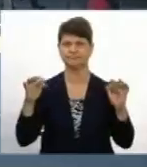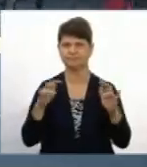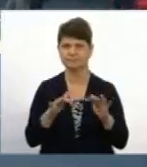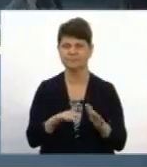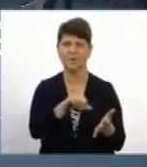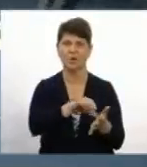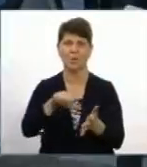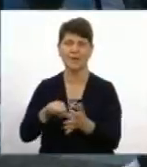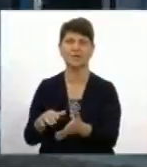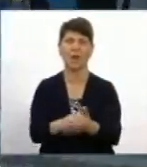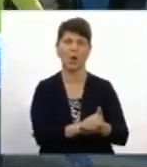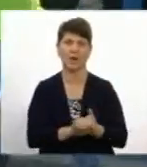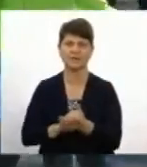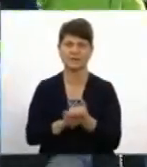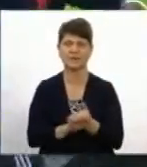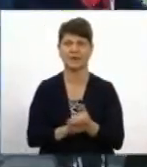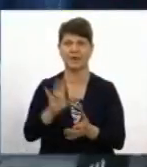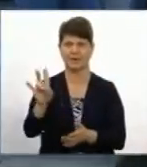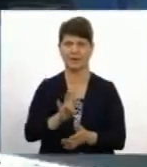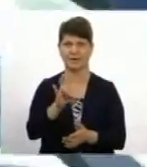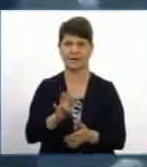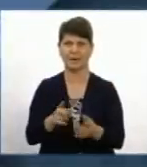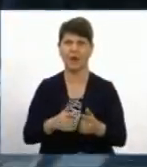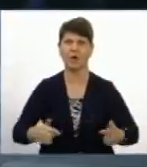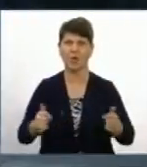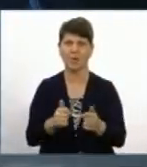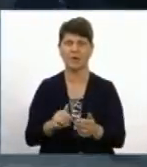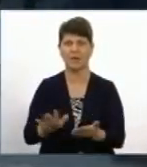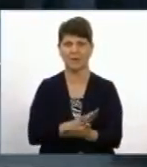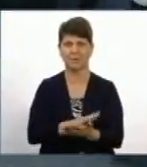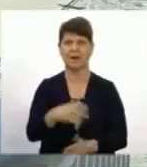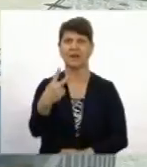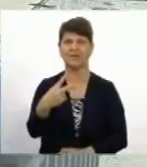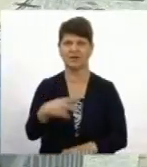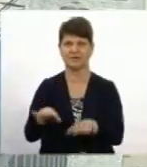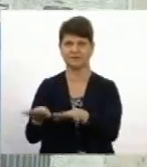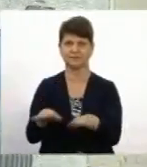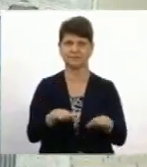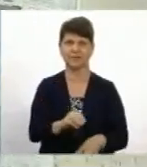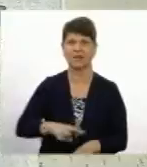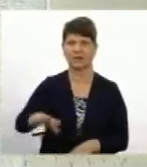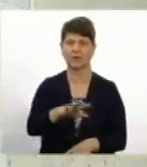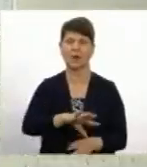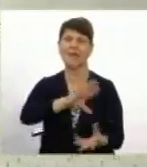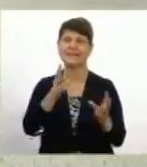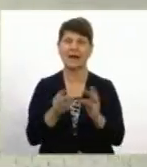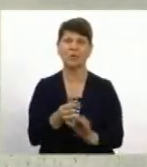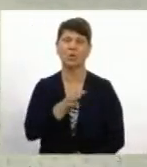представники громадських організацій та релігійних громад. Наразі прибрали 20 локацій – це території загального